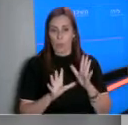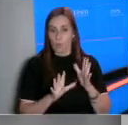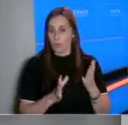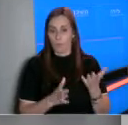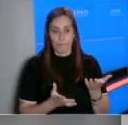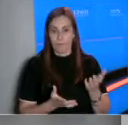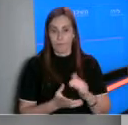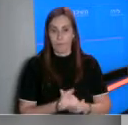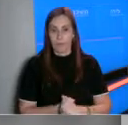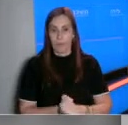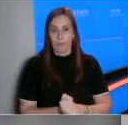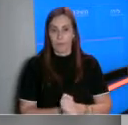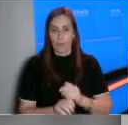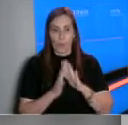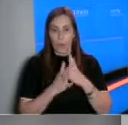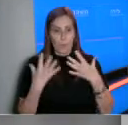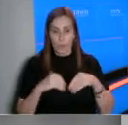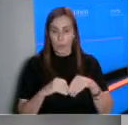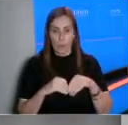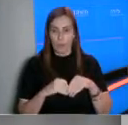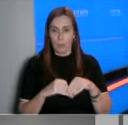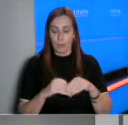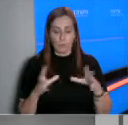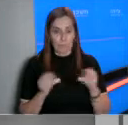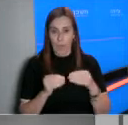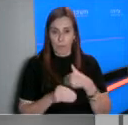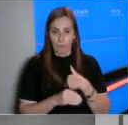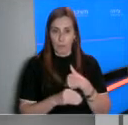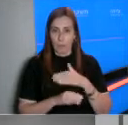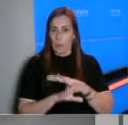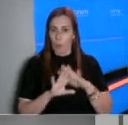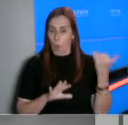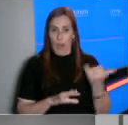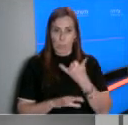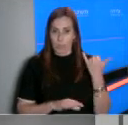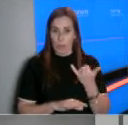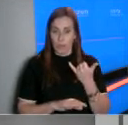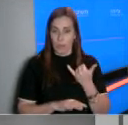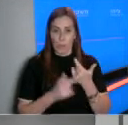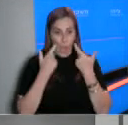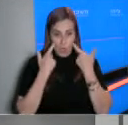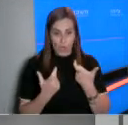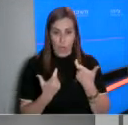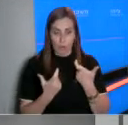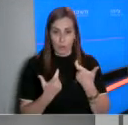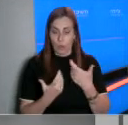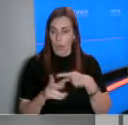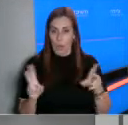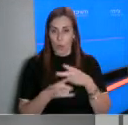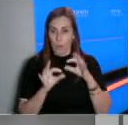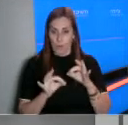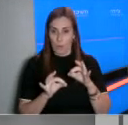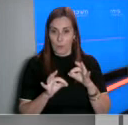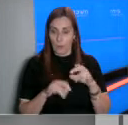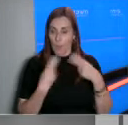רגע. כל המשפחה שלי נמצאת סביבי בלי הפסקה, השגחה, אין לי אפשרות באמת